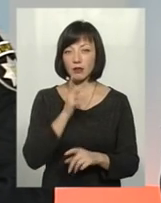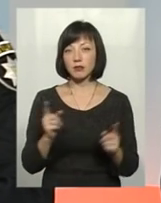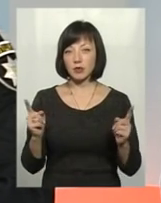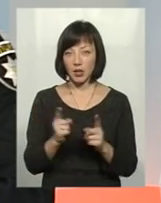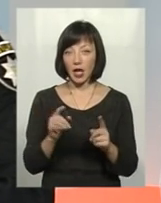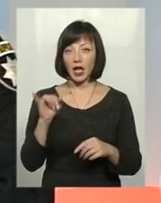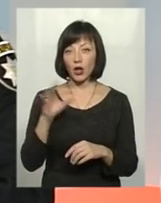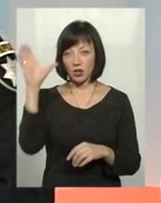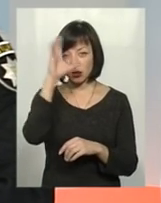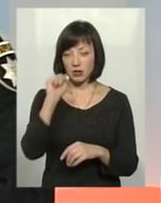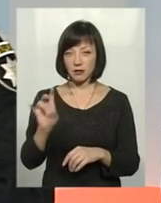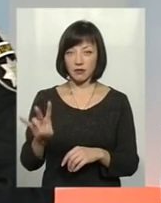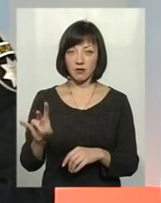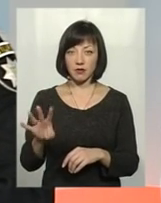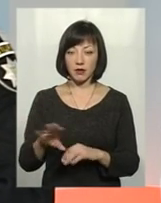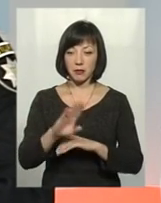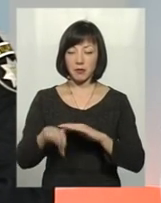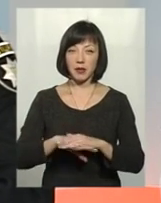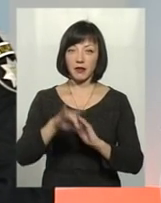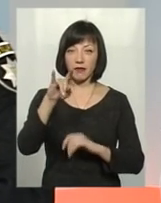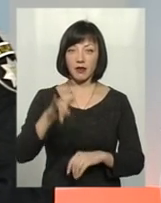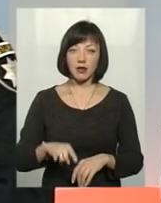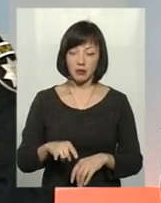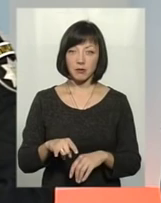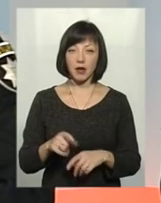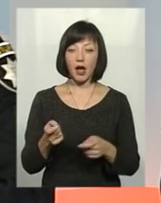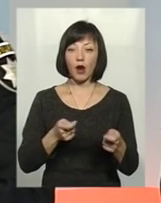ночівля транспортного засобу під вікнами квартири